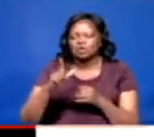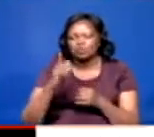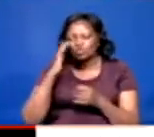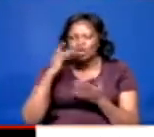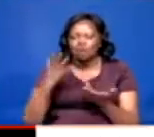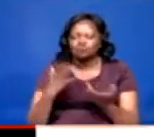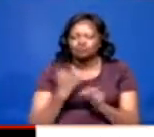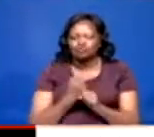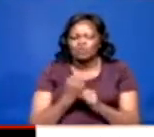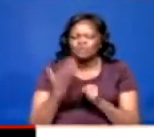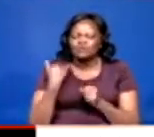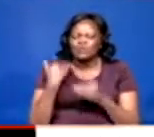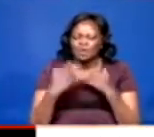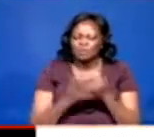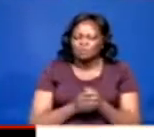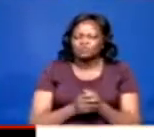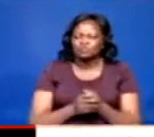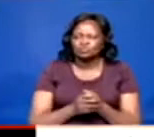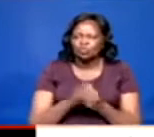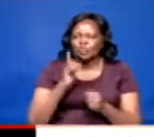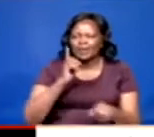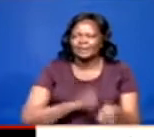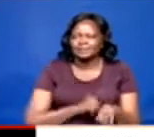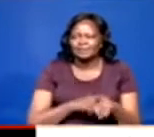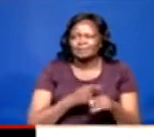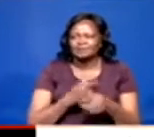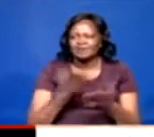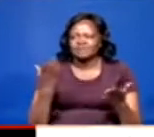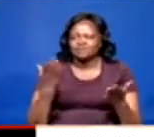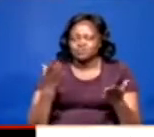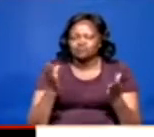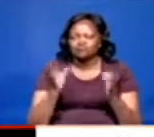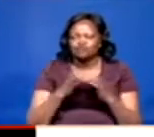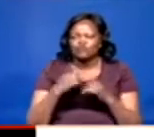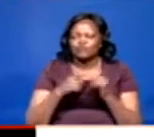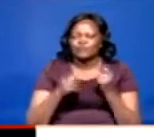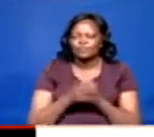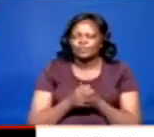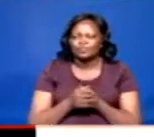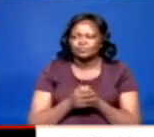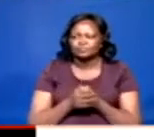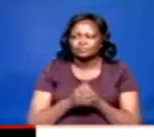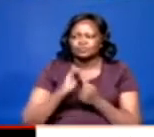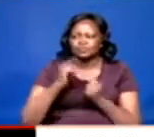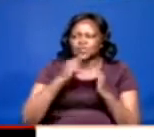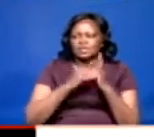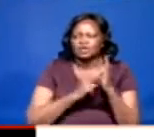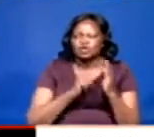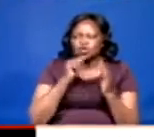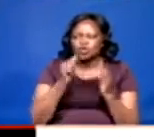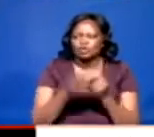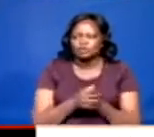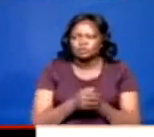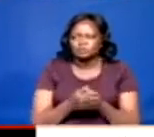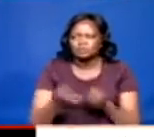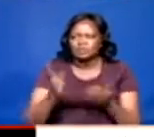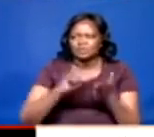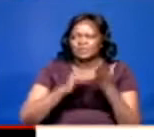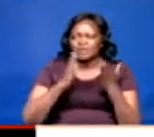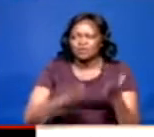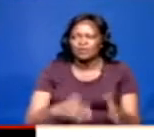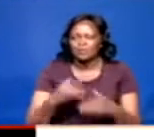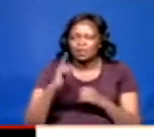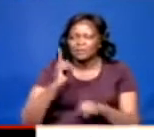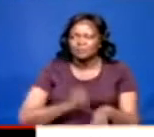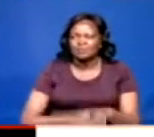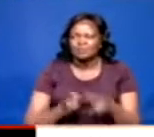have been playing one division, one season per division since county league. We are not repeaters. We only play one, and we